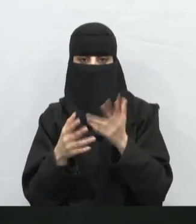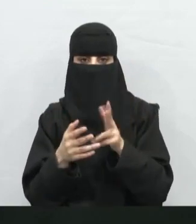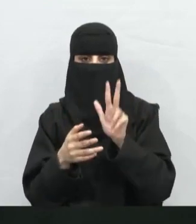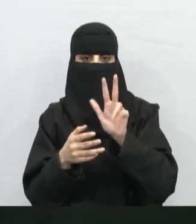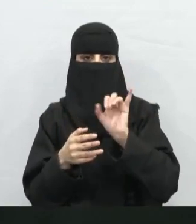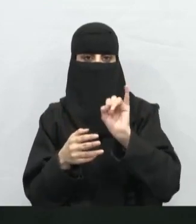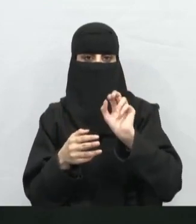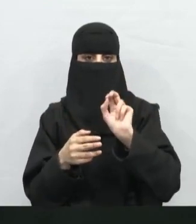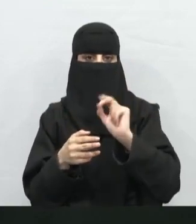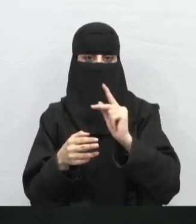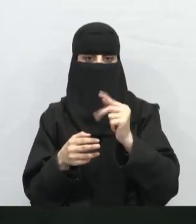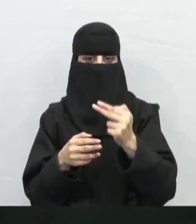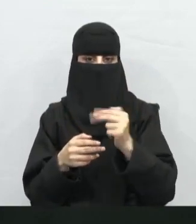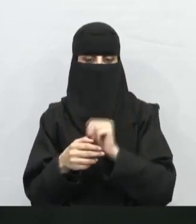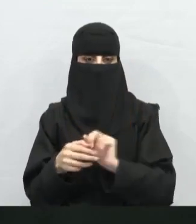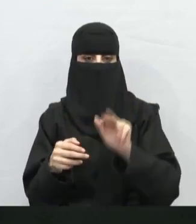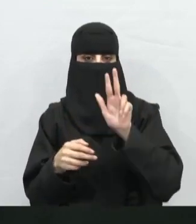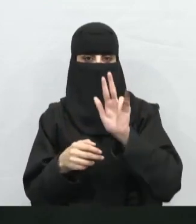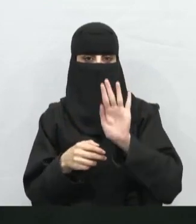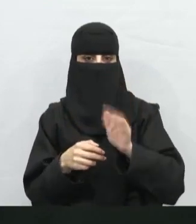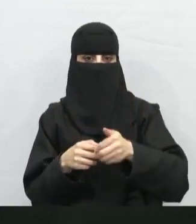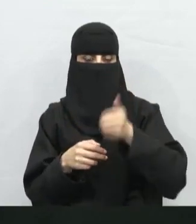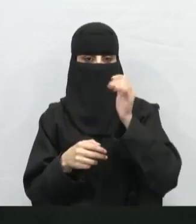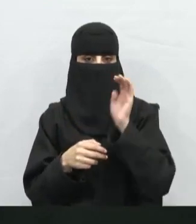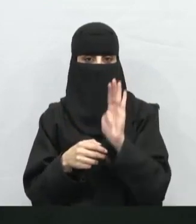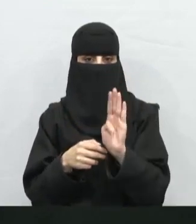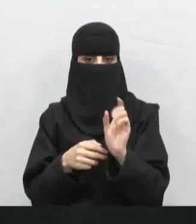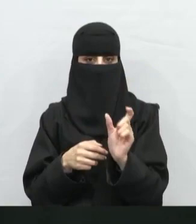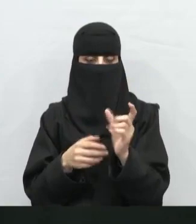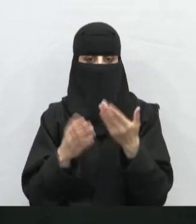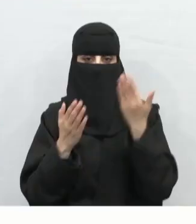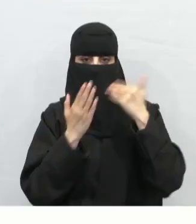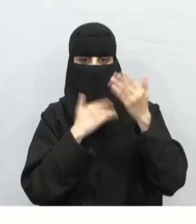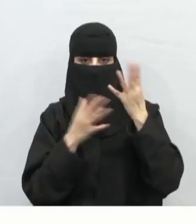اثناء القراءه ما تعلمناه في السابق